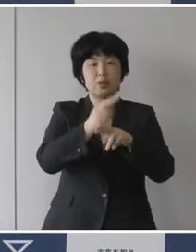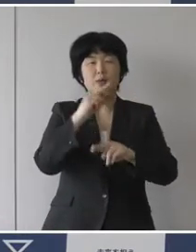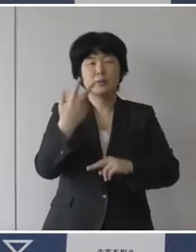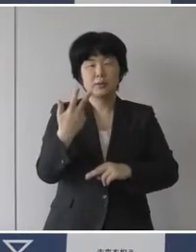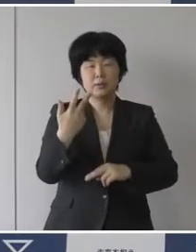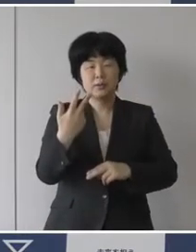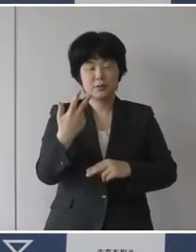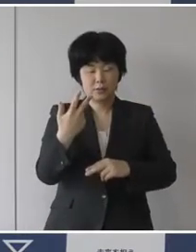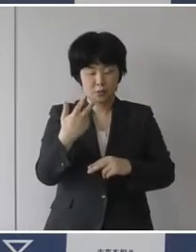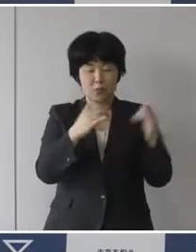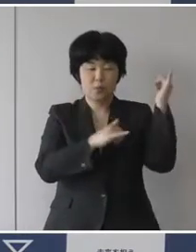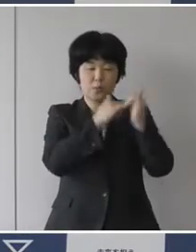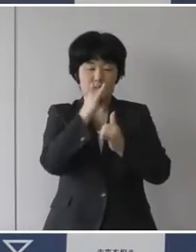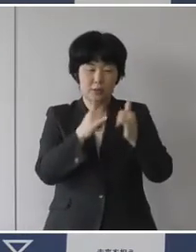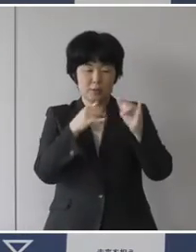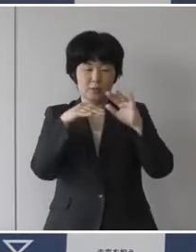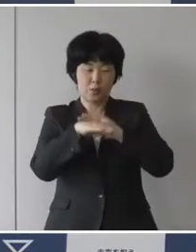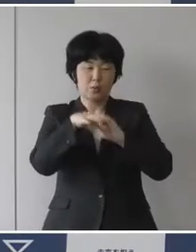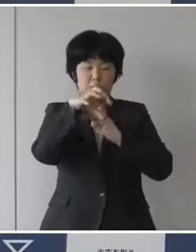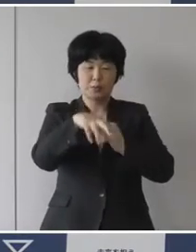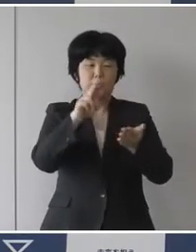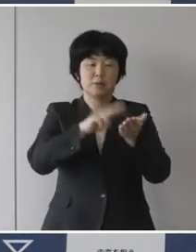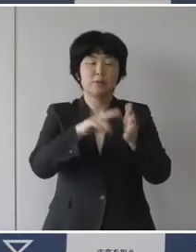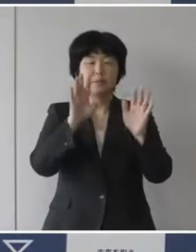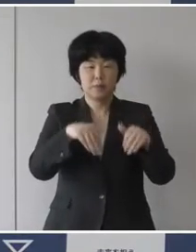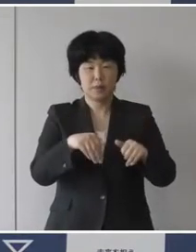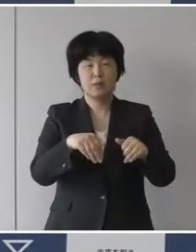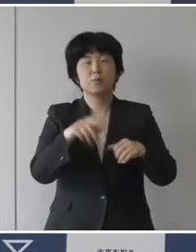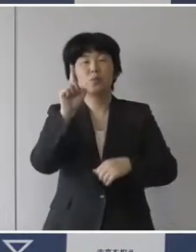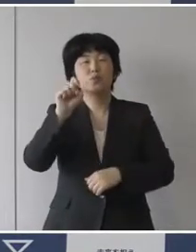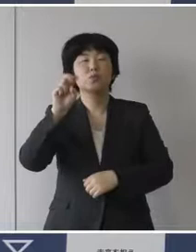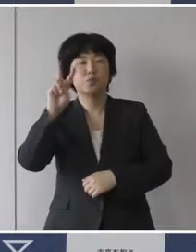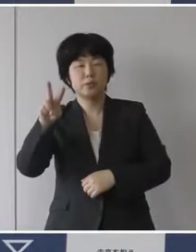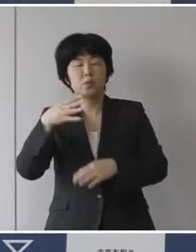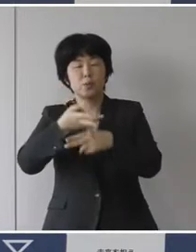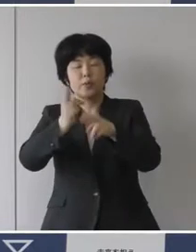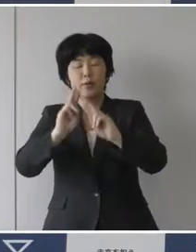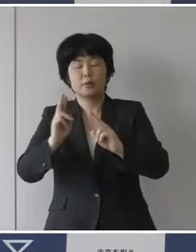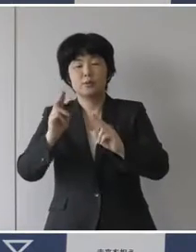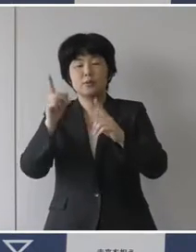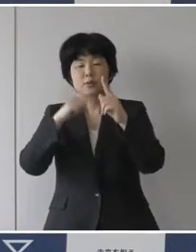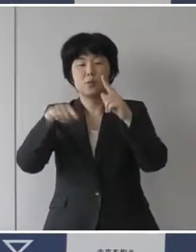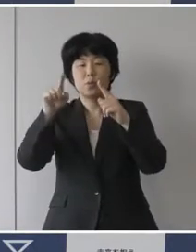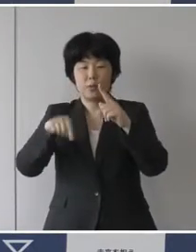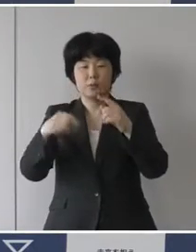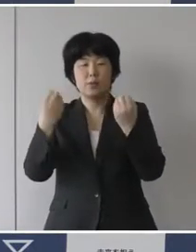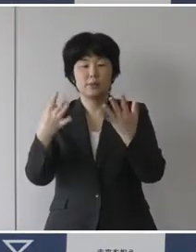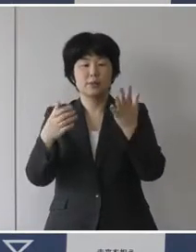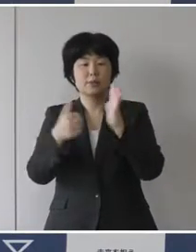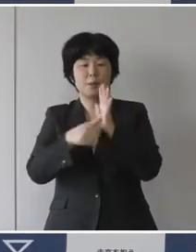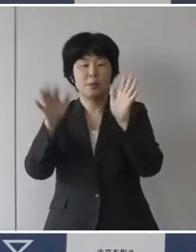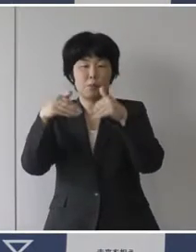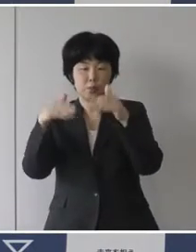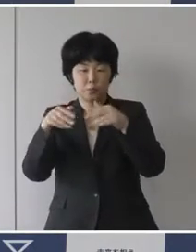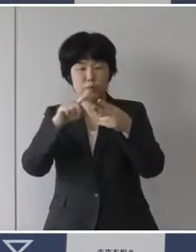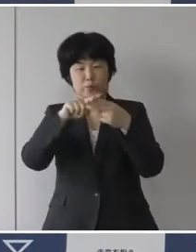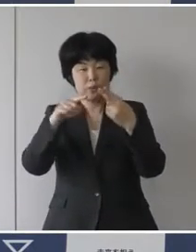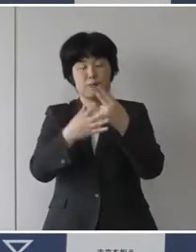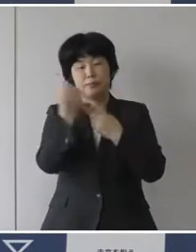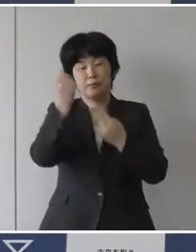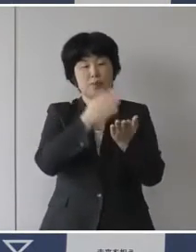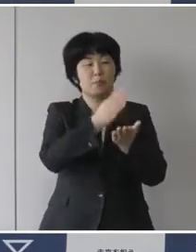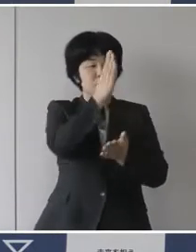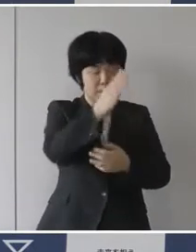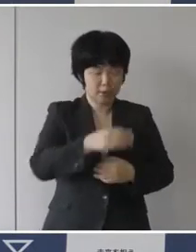の新しい名称を募集しますにつきまして、そして合わせて市長をお願いいたします。 はい、この度です